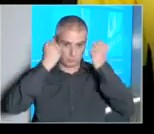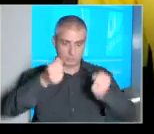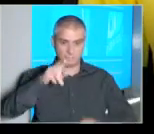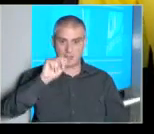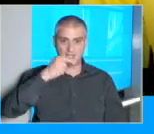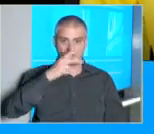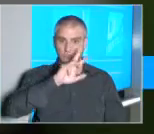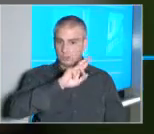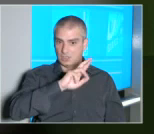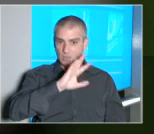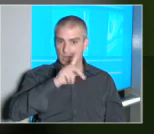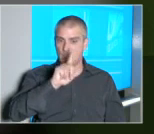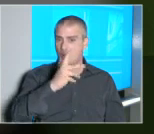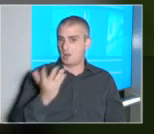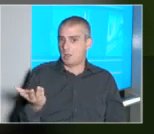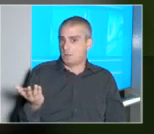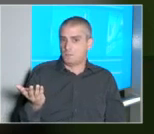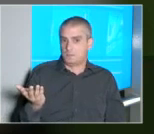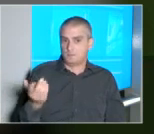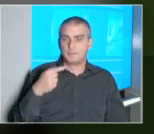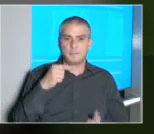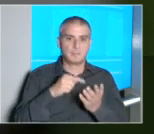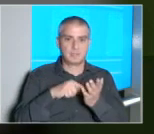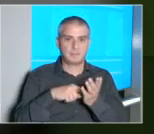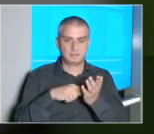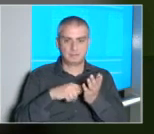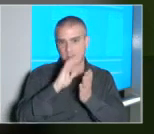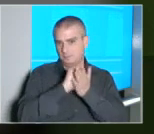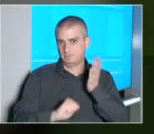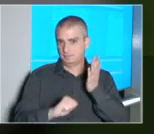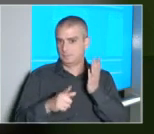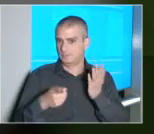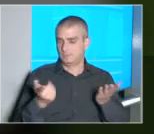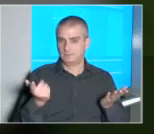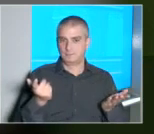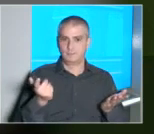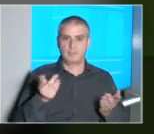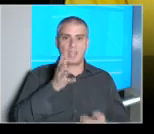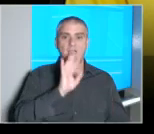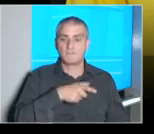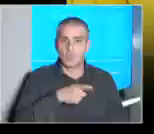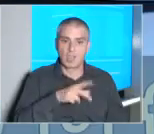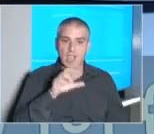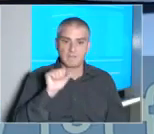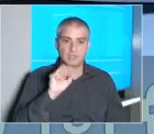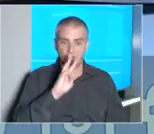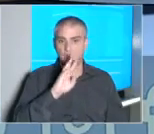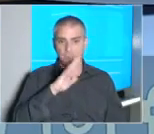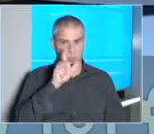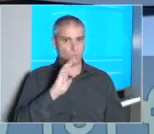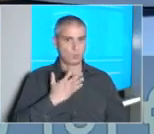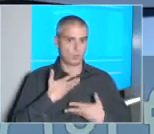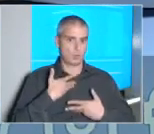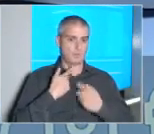לניג'ר או נוסעים לגאנה? שאלה מצוינת. בגלל זה לפמיליה הורידו. אם הוא הולך למסגד או לכנסת. כן, ואפילו אביגיל שערבי, שהפכה להיות דמות